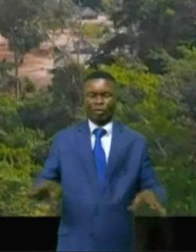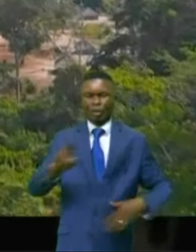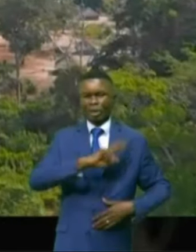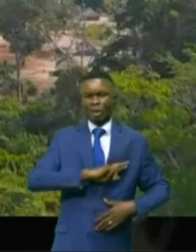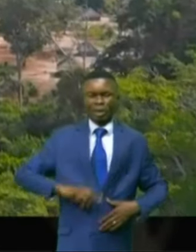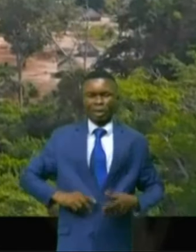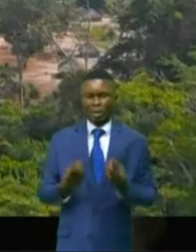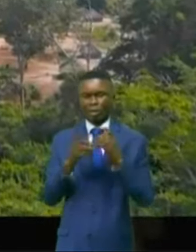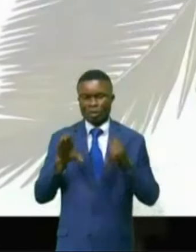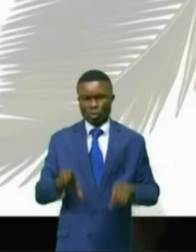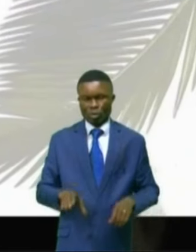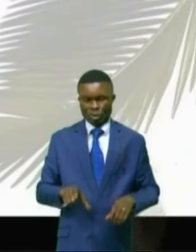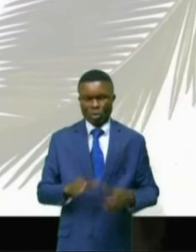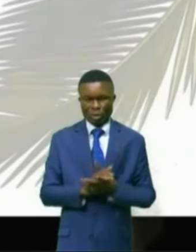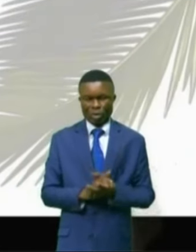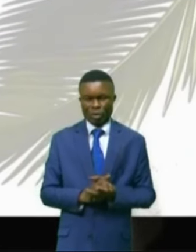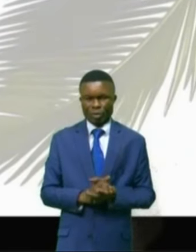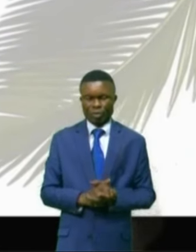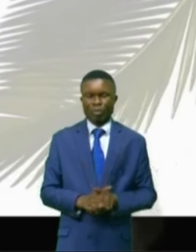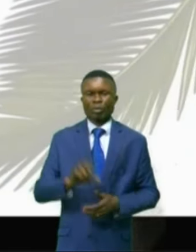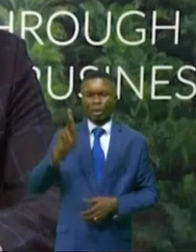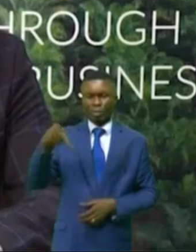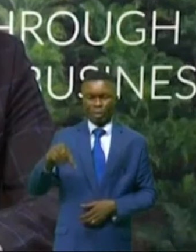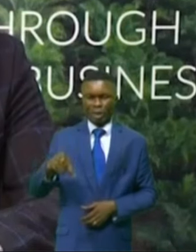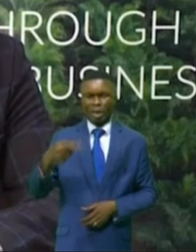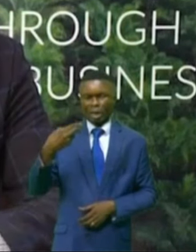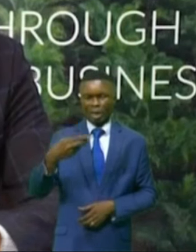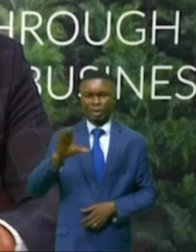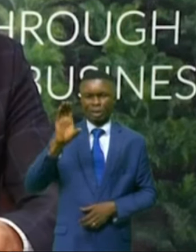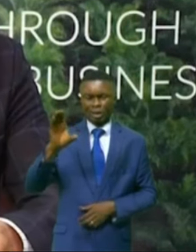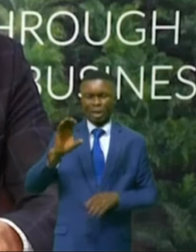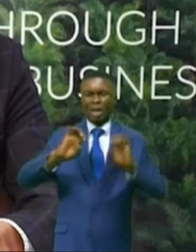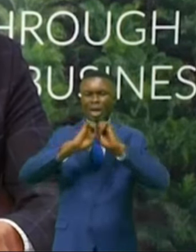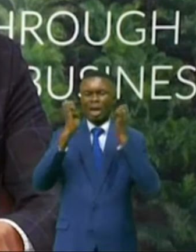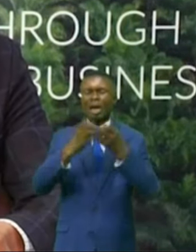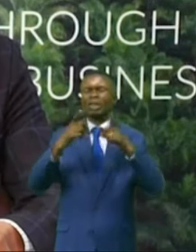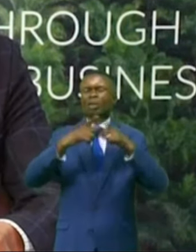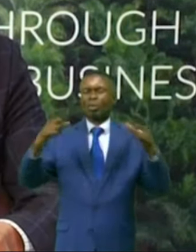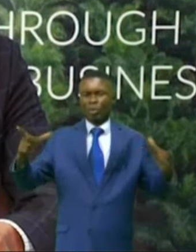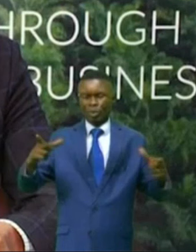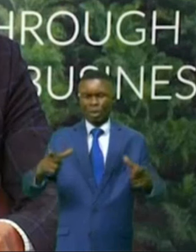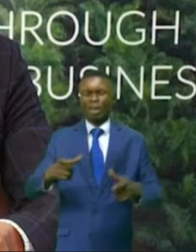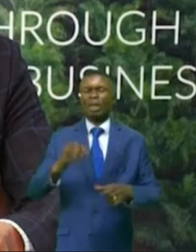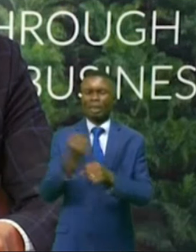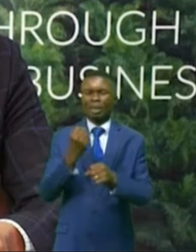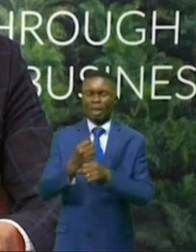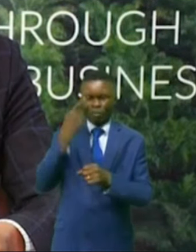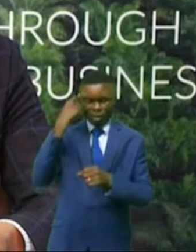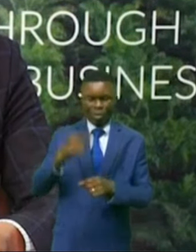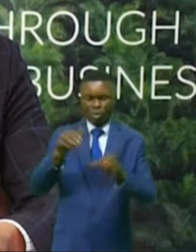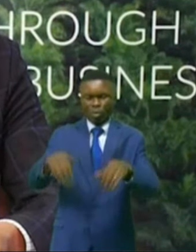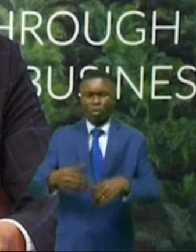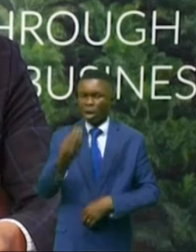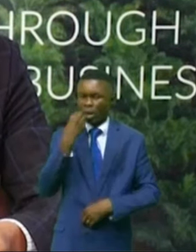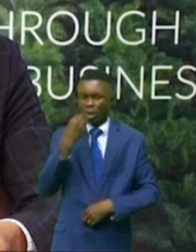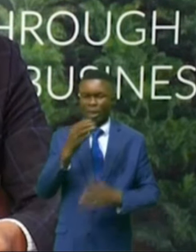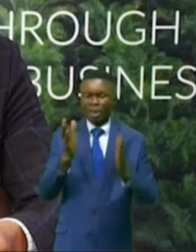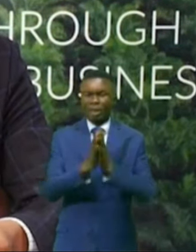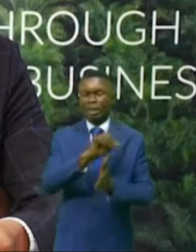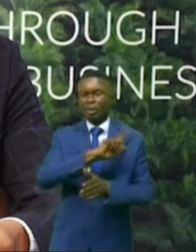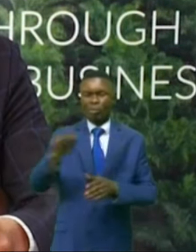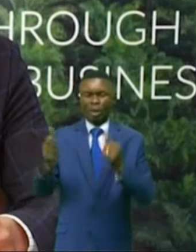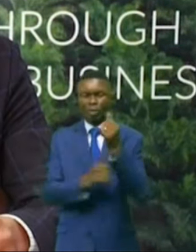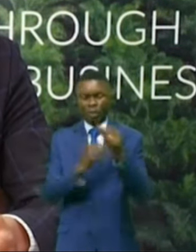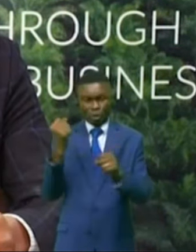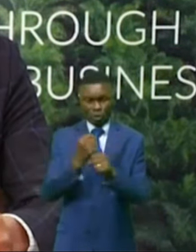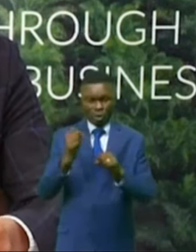Congo. PHC est la plus grande entreprise agroalimentaire et emploie près de 10 000 personnes.